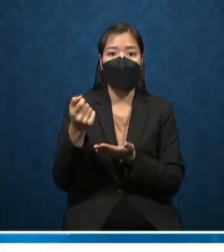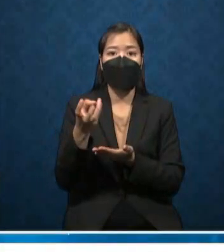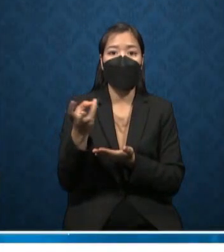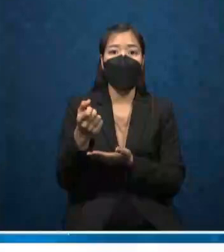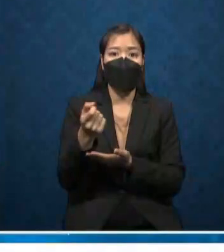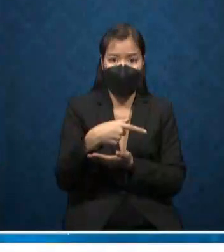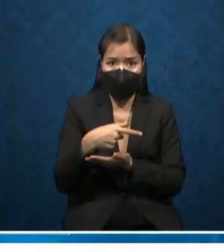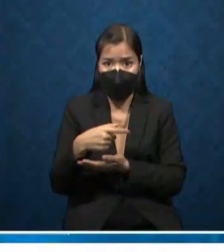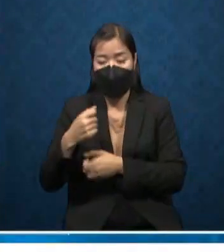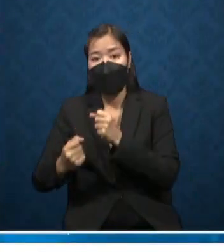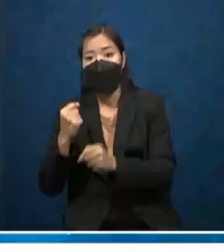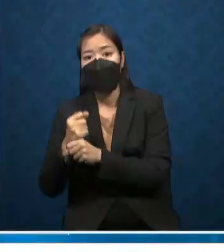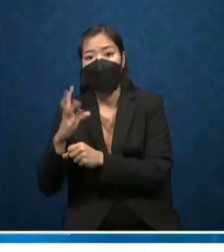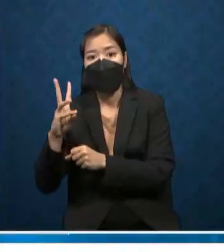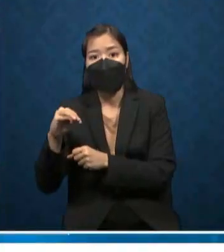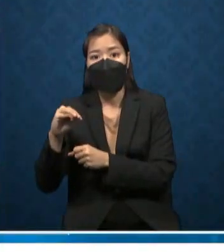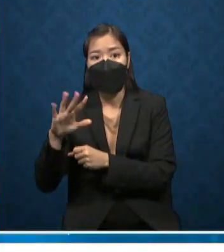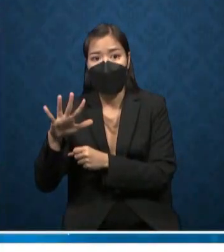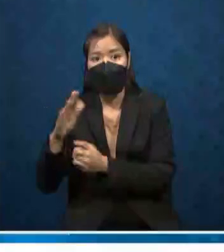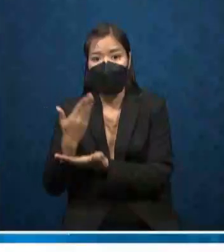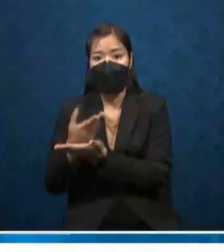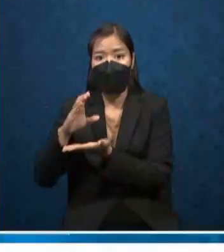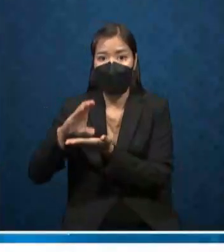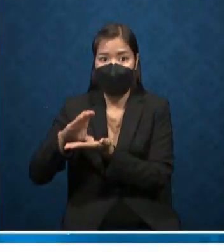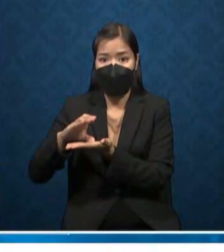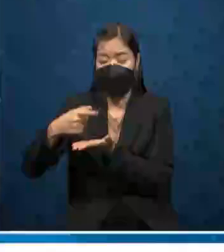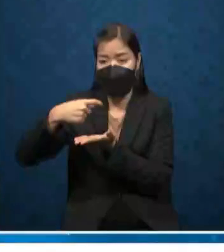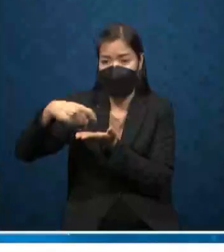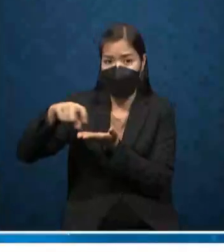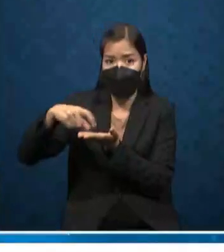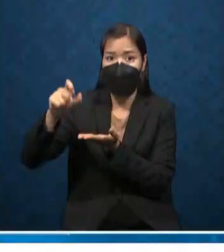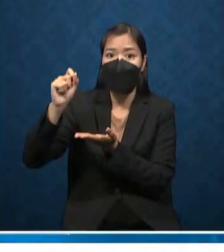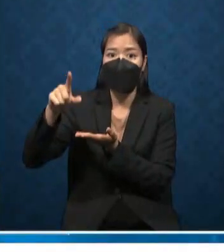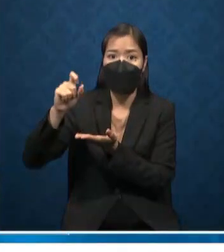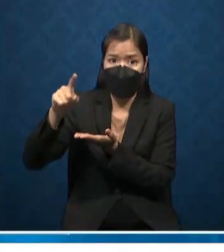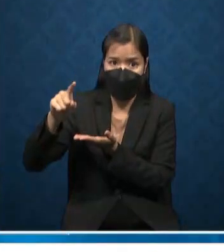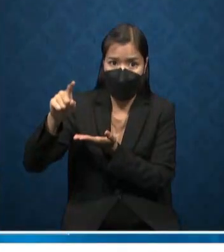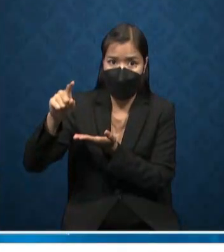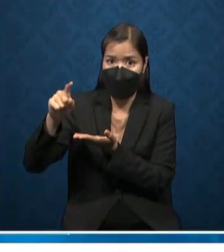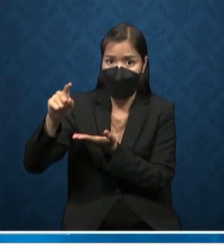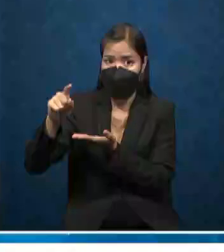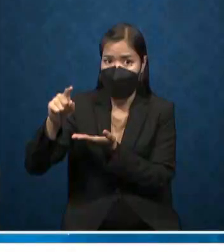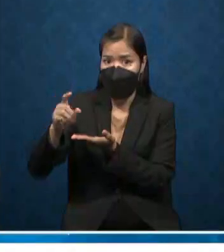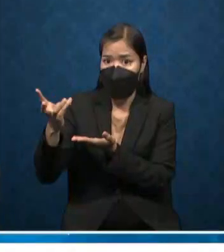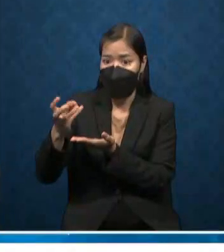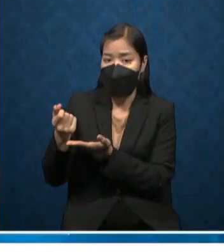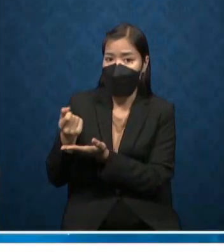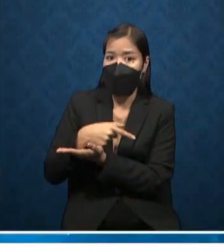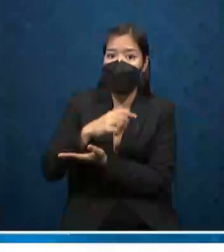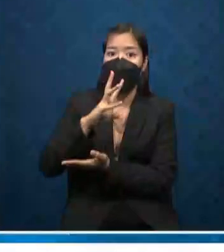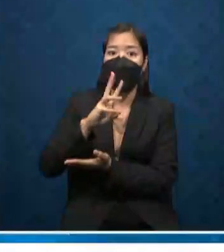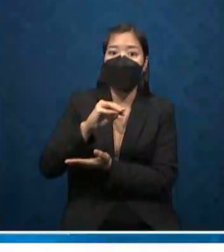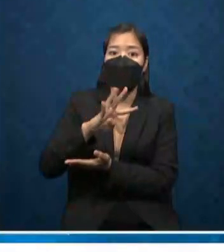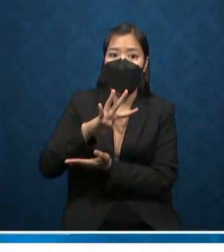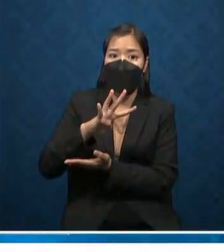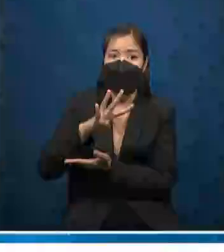ปี65โอนงบกลางในส่วนนี้ในกรณีทั้งหมดฉุกเฉินและจำเป็นเนี่ยน้อยกว่าปี64